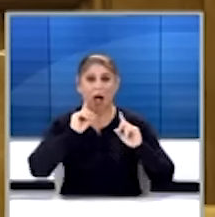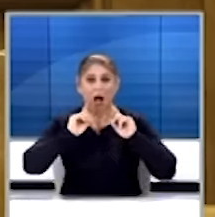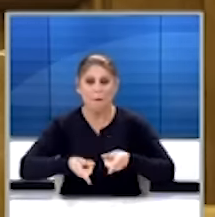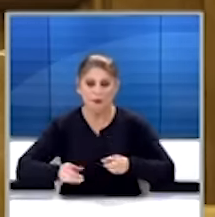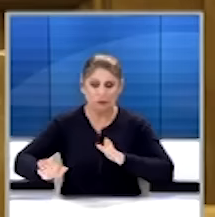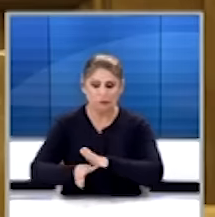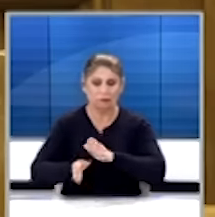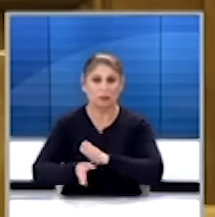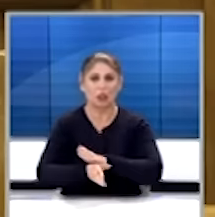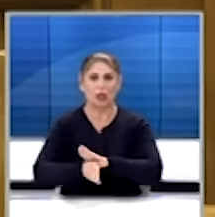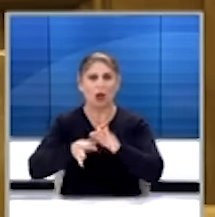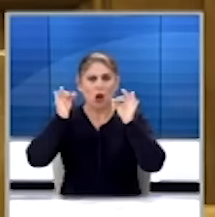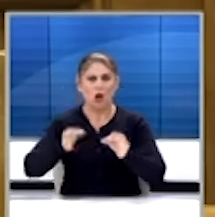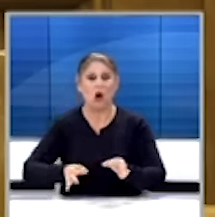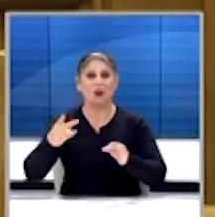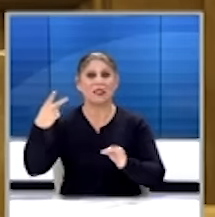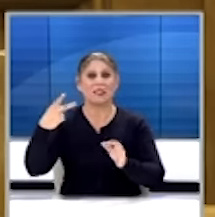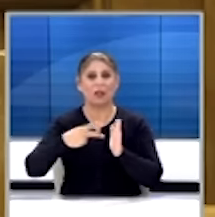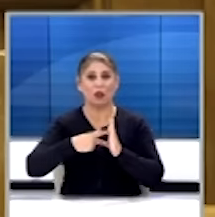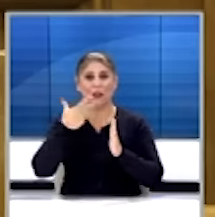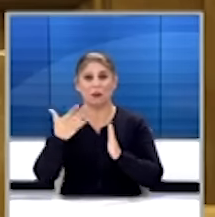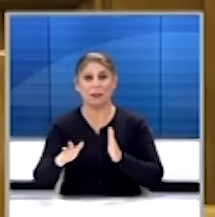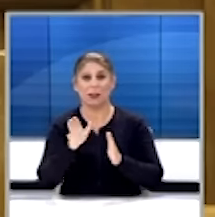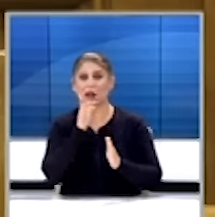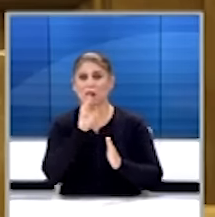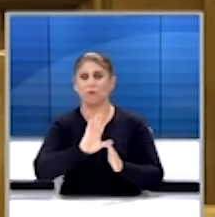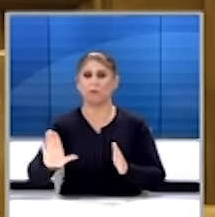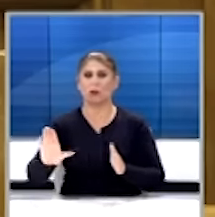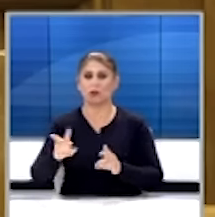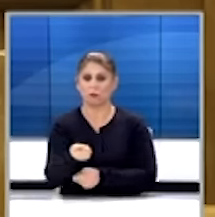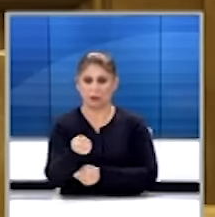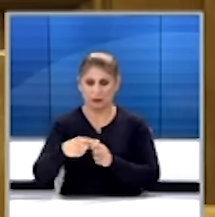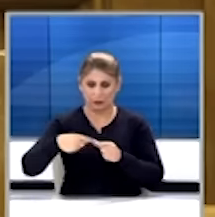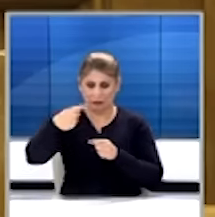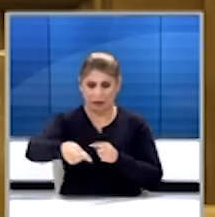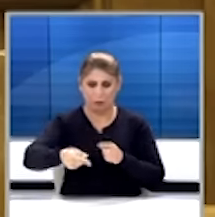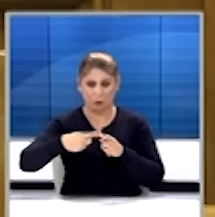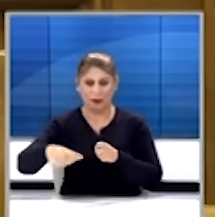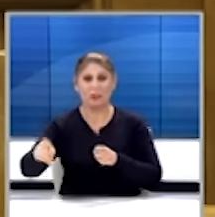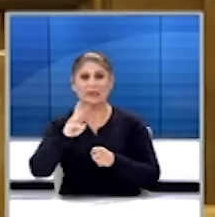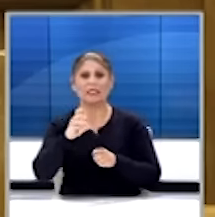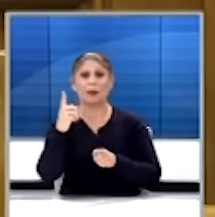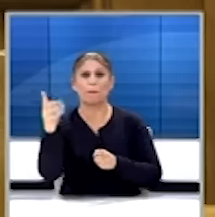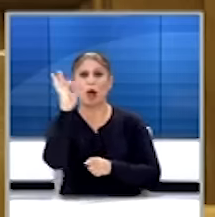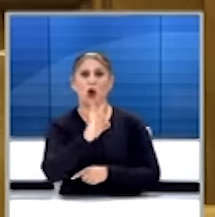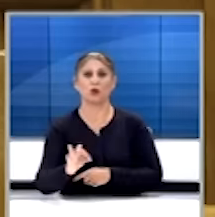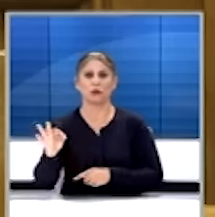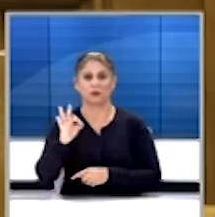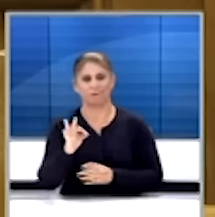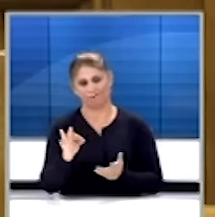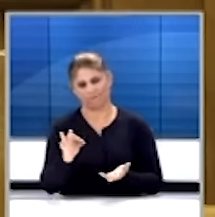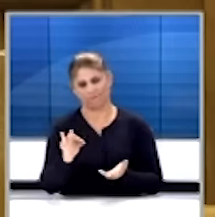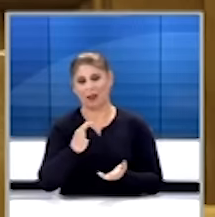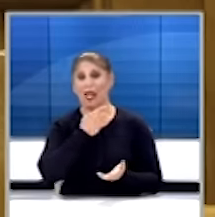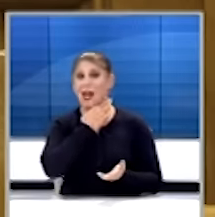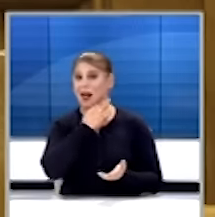απολύσετε οριστικά 2.500 εποχικούς πυροσβέστες την επόμενη εβδομάδα στις 31 του Οκτώβριου. Λες και οι ανάγκες